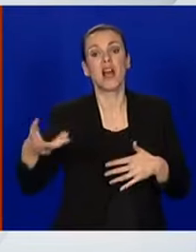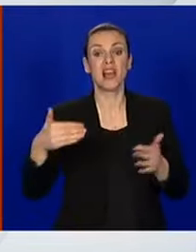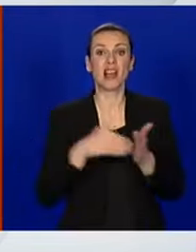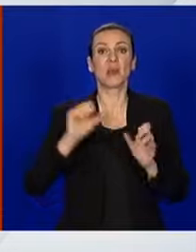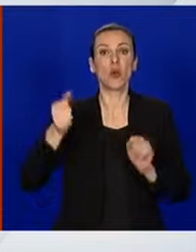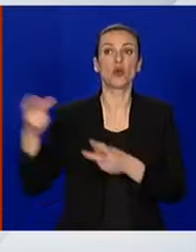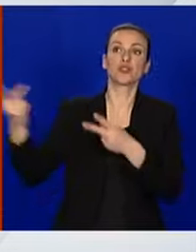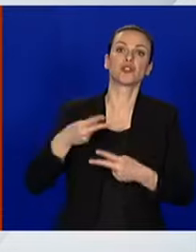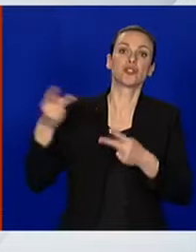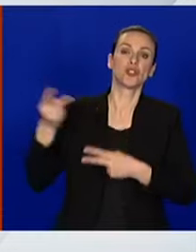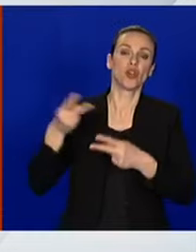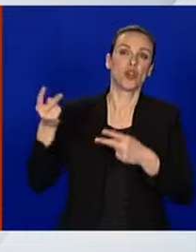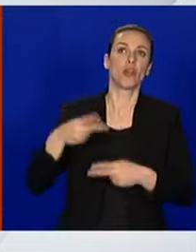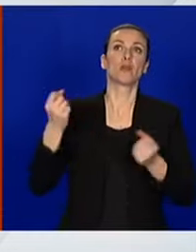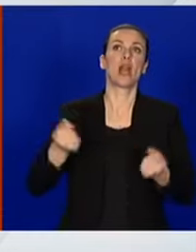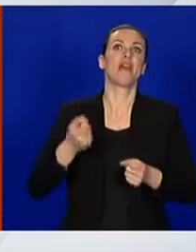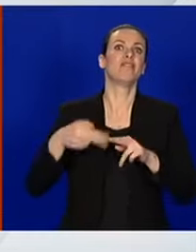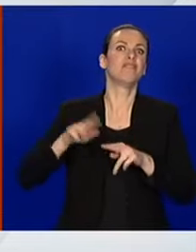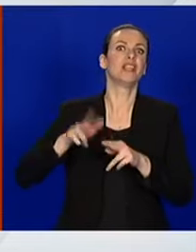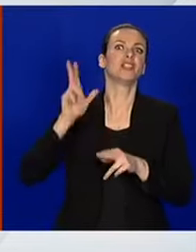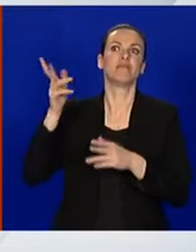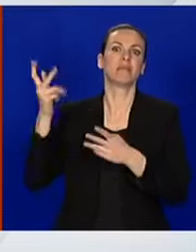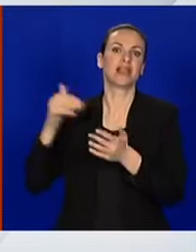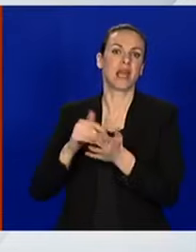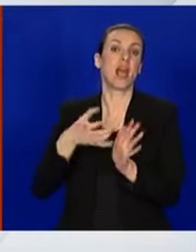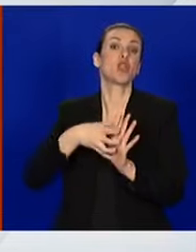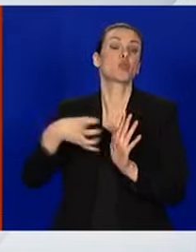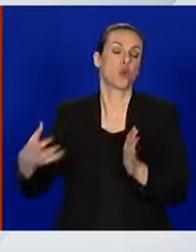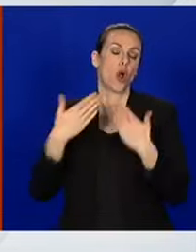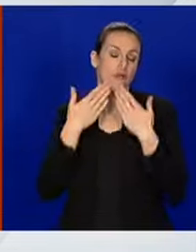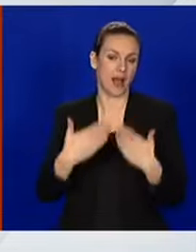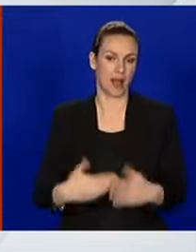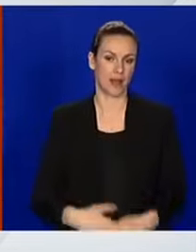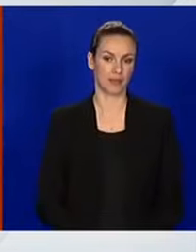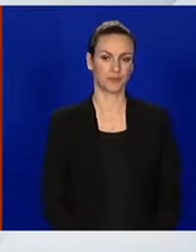zaštitnom opremom ekstremna i jako, jako duga. Hvala.